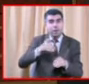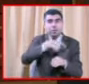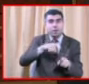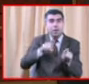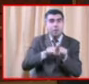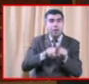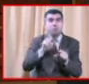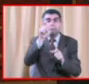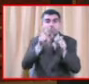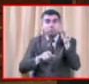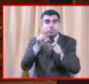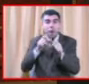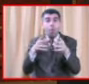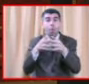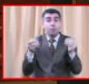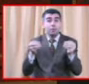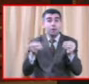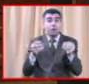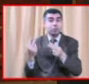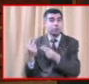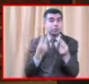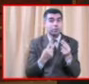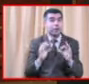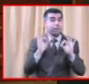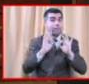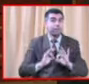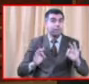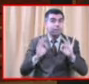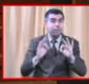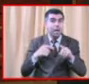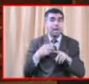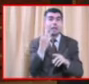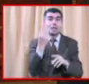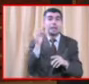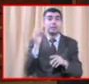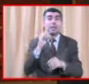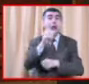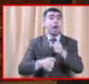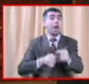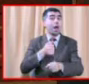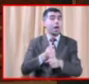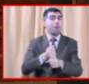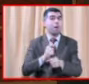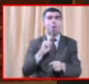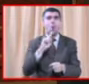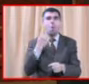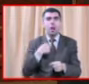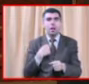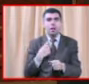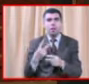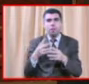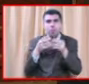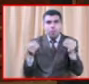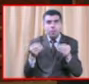ولم تذكر أسماؤهم، وأنا لا أقول عن نفسي 30 سنة وأنا في البرلمان ولم أتغيب ولا مرة واحدة بدون